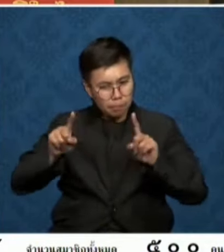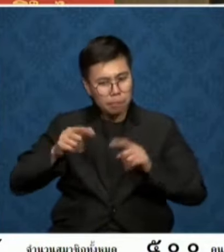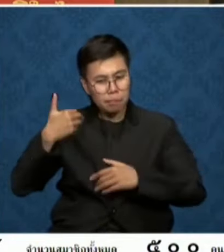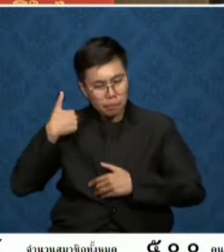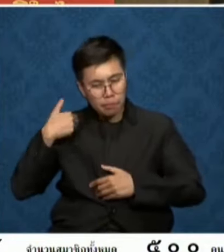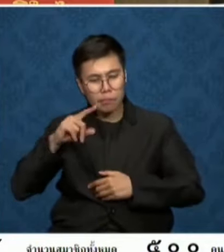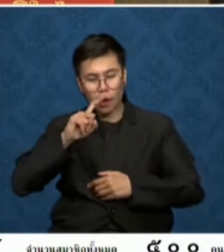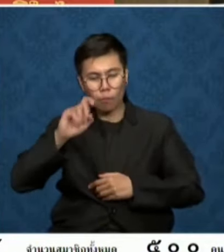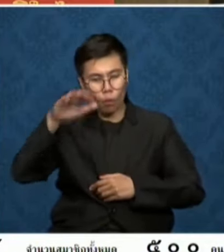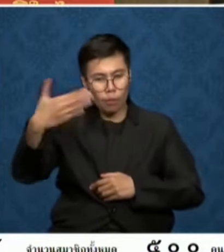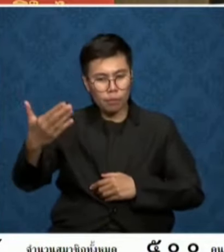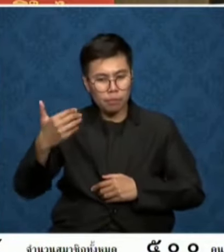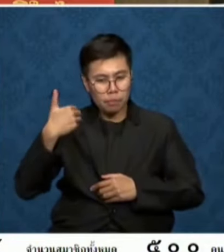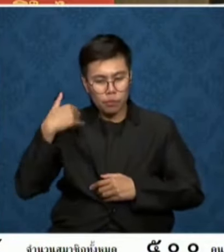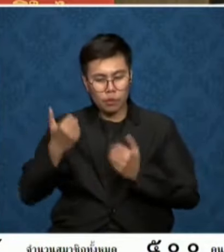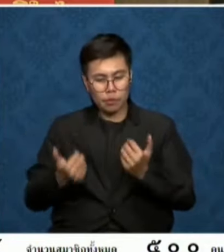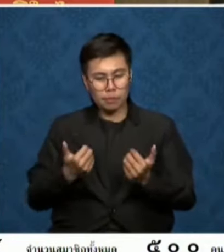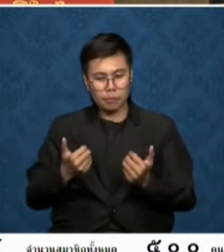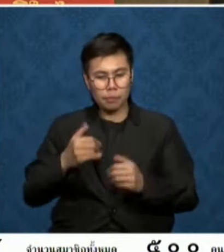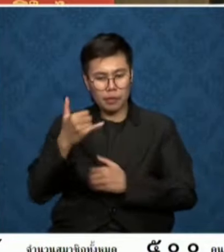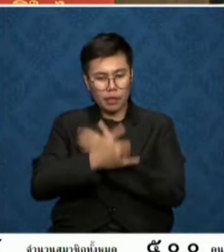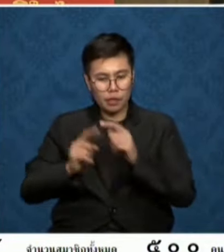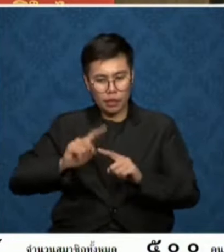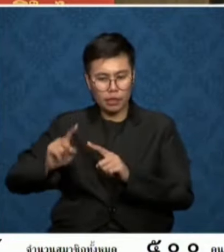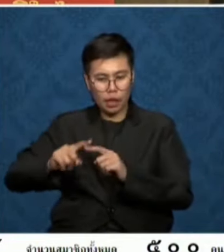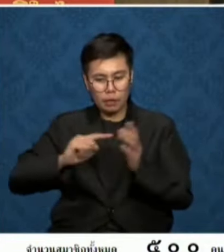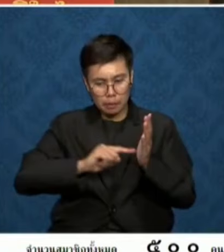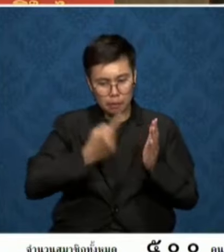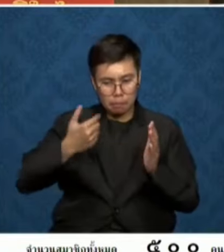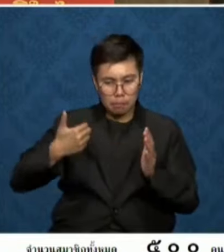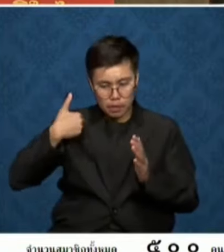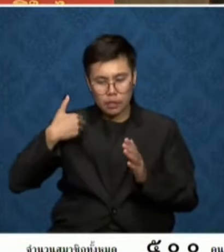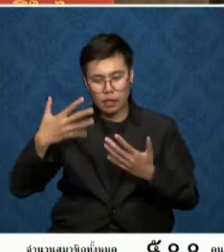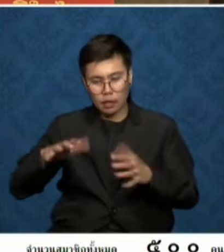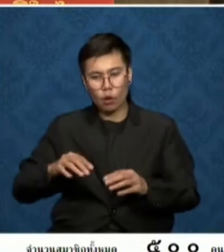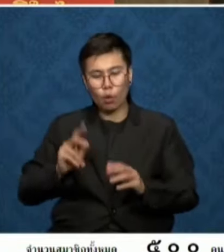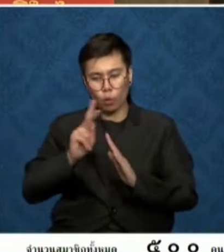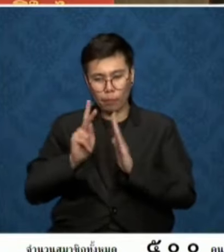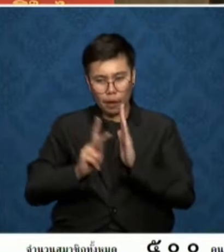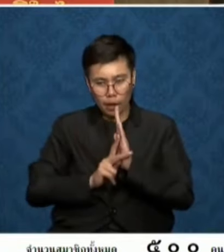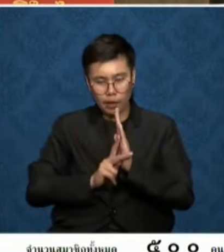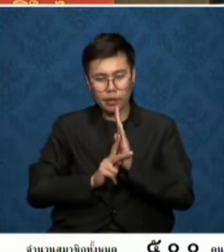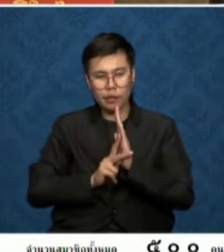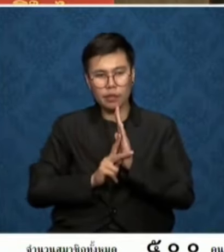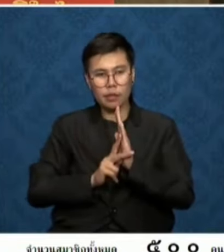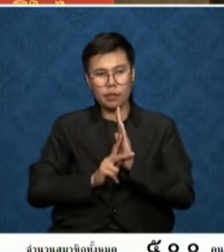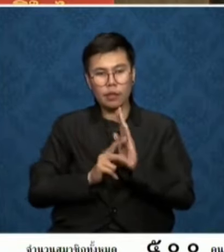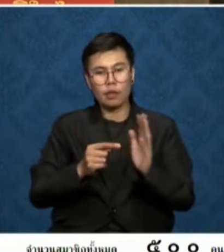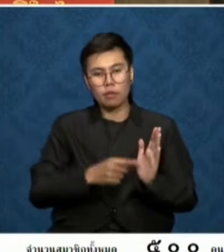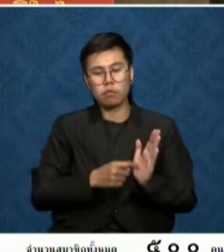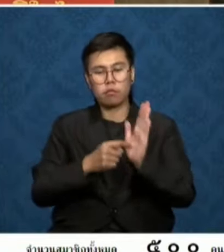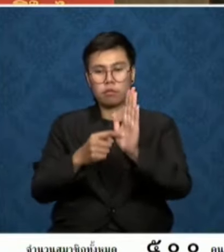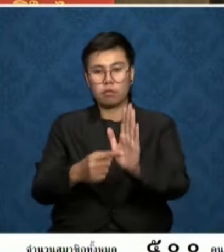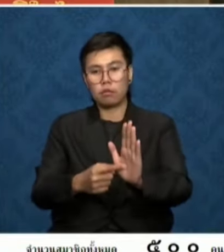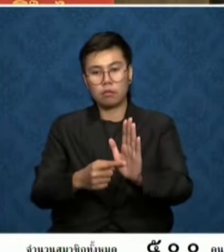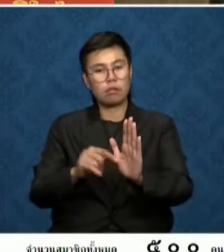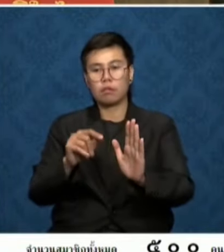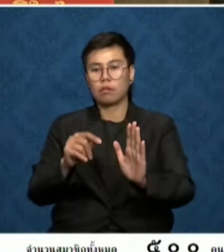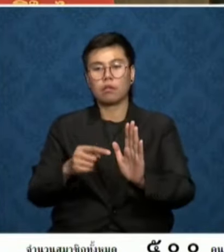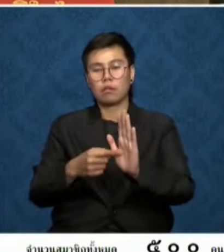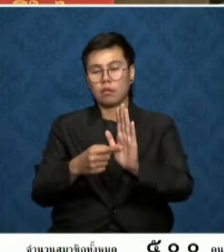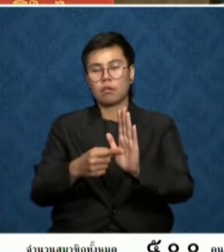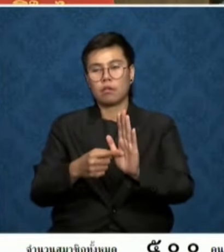เร่งเพราะหลายๆประเทศเขาก็เริ่มมีกันแล้วเมื่อการผู้นำของท่านเนี่ยกฎหมายบางตัวก็ยังไม่เสนอเข้าสภาด้วยซ้ำค่ะท่านประธ